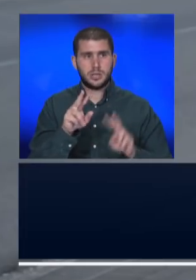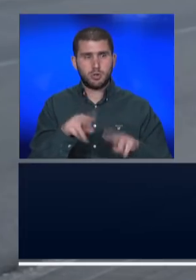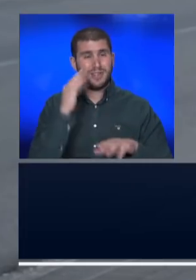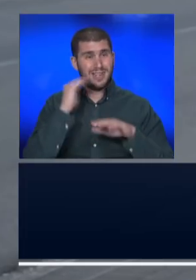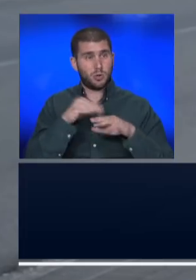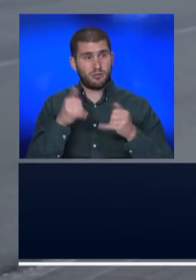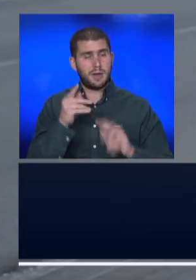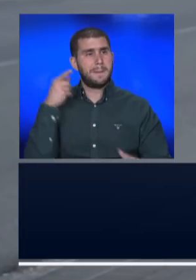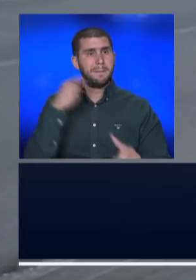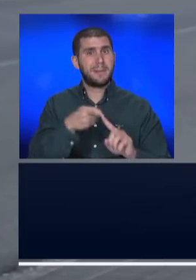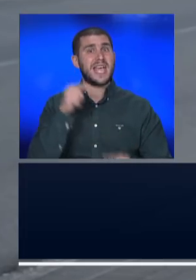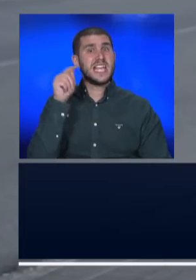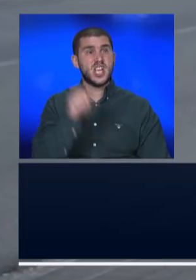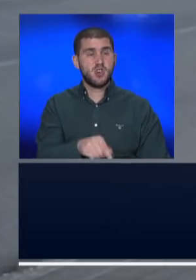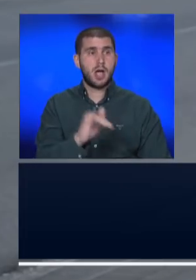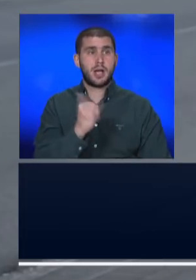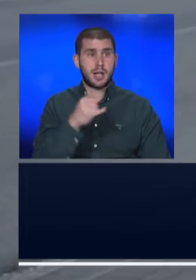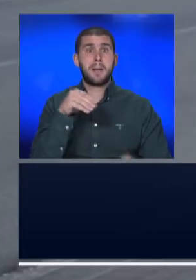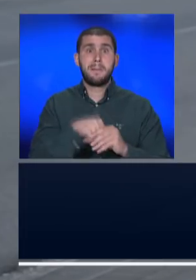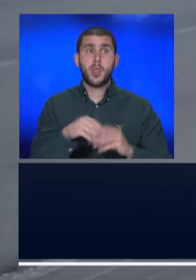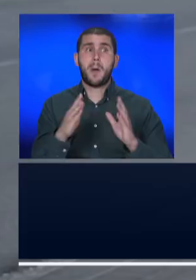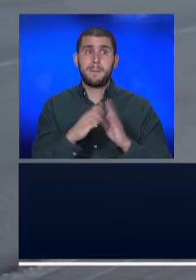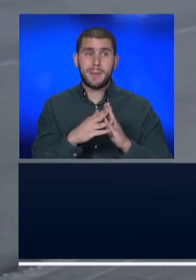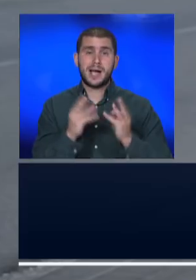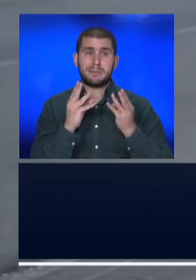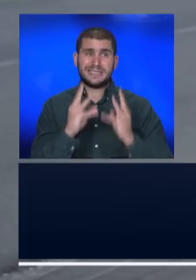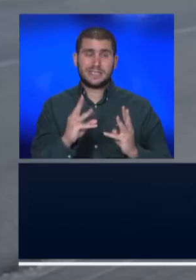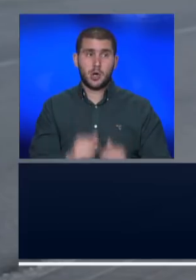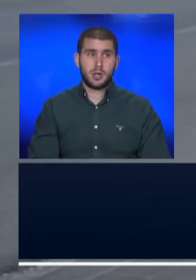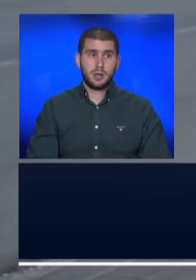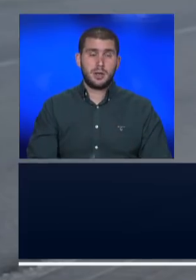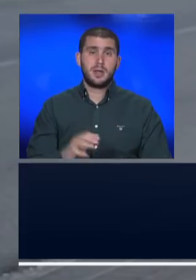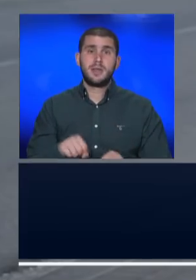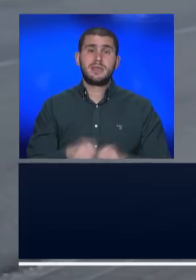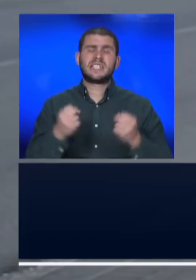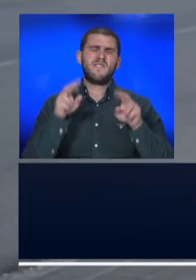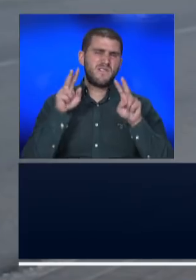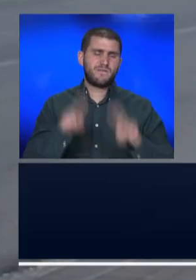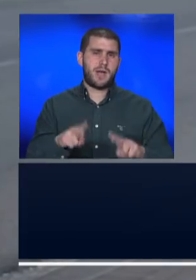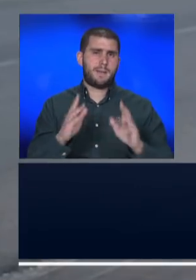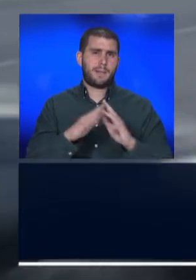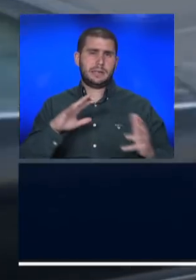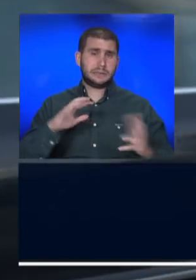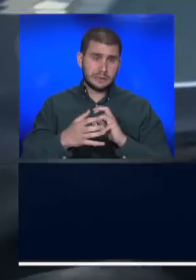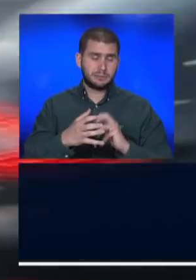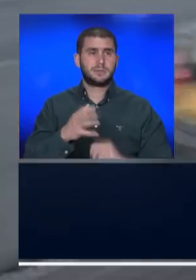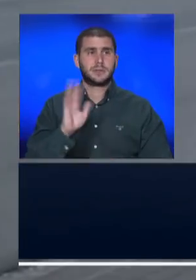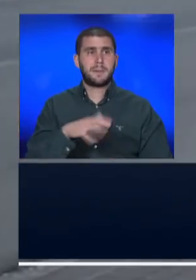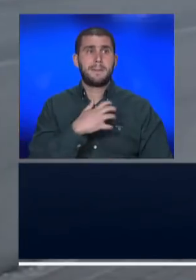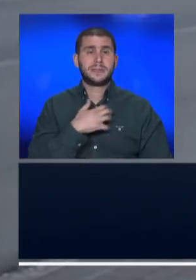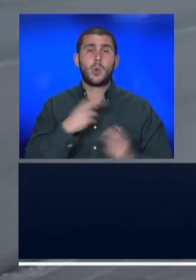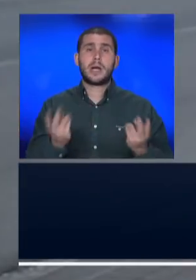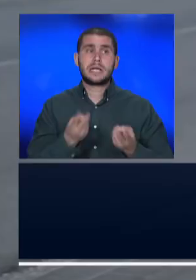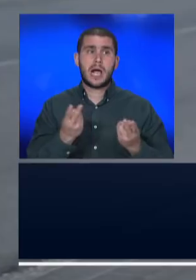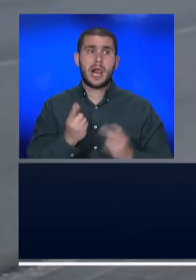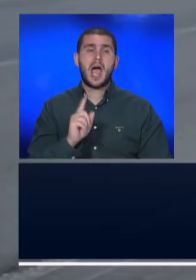ישירה בבית בסדרות. נזק כבד לבית, כנראה פצוע קל, לא יותר מזה, אבל